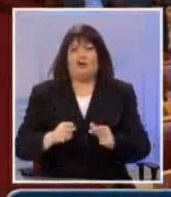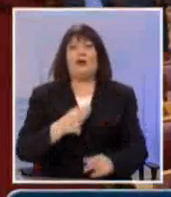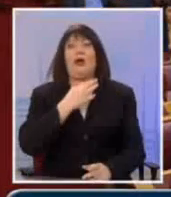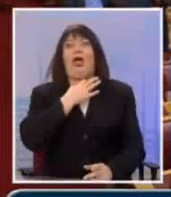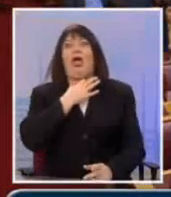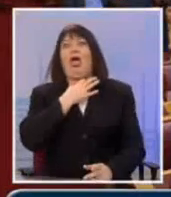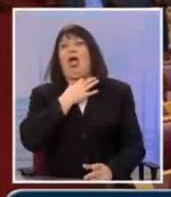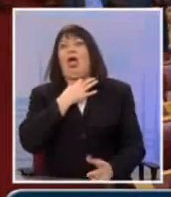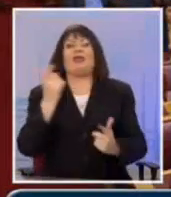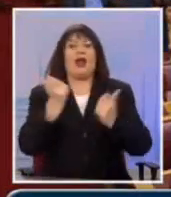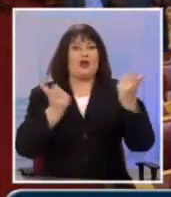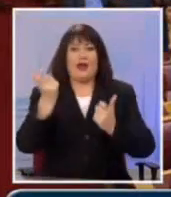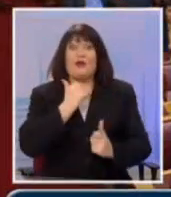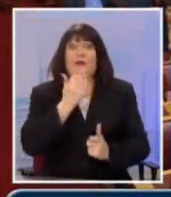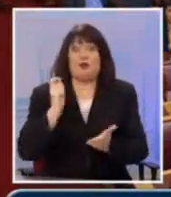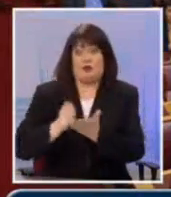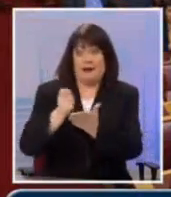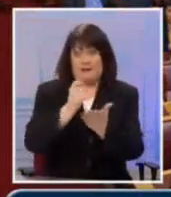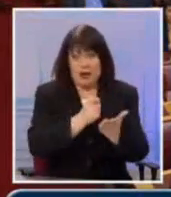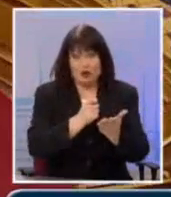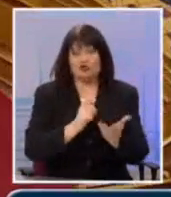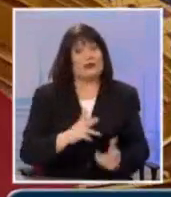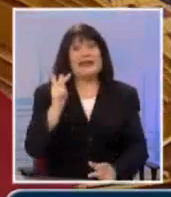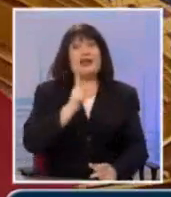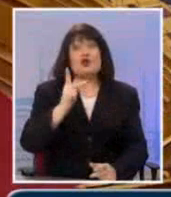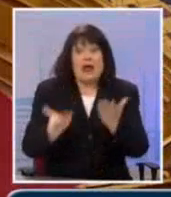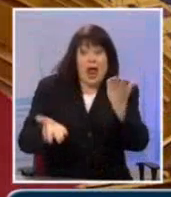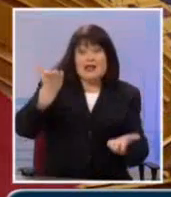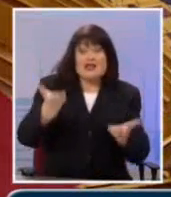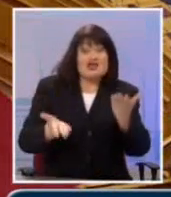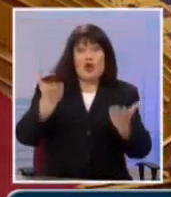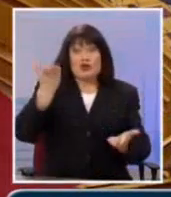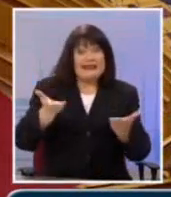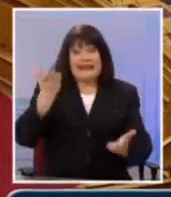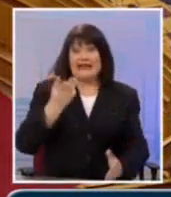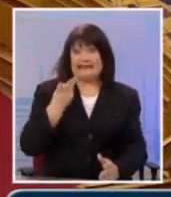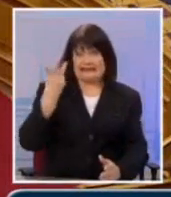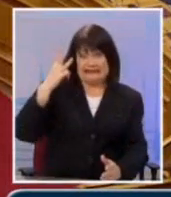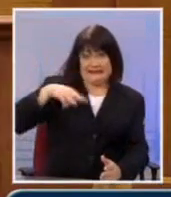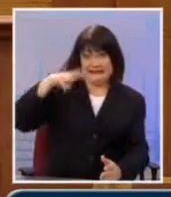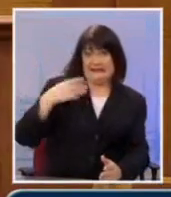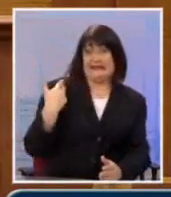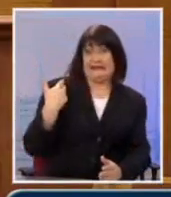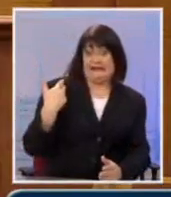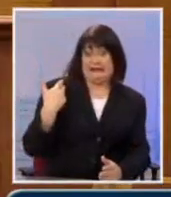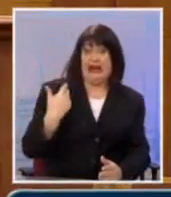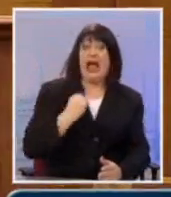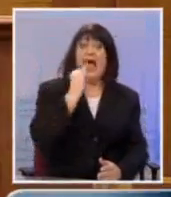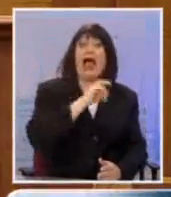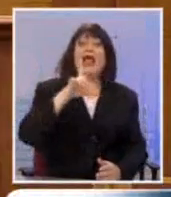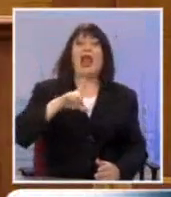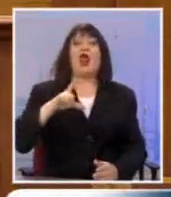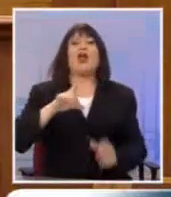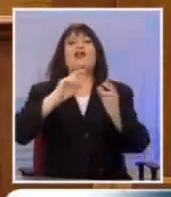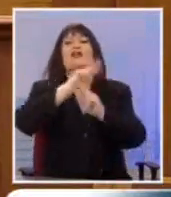δάνεια. Αυτή η κοινωνική ανισότητα που σας είπα, που ανέδειξε μόνο πριν από τρεις μέρες το ILO, ο